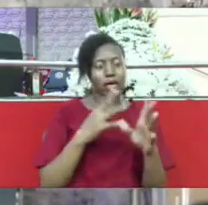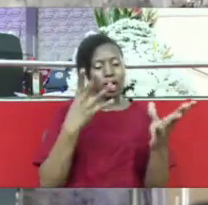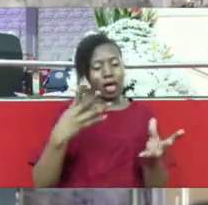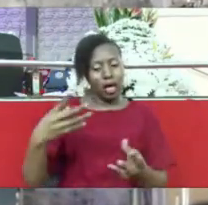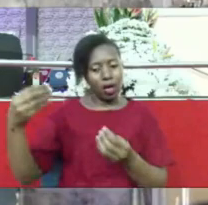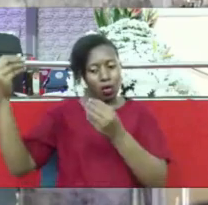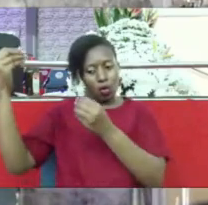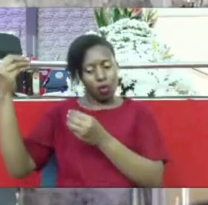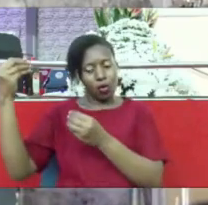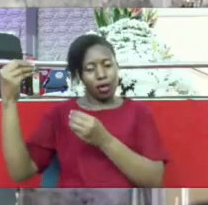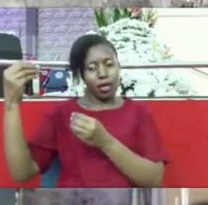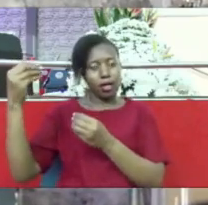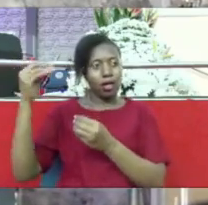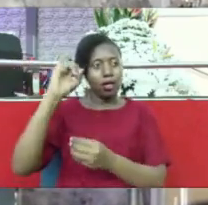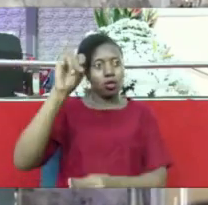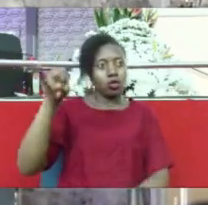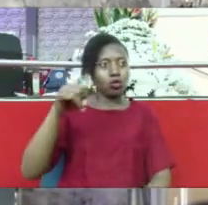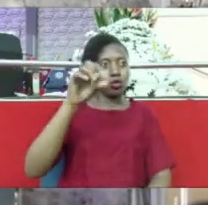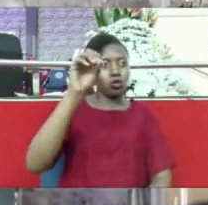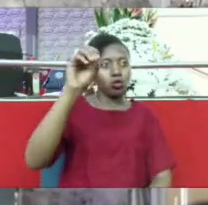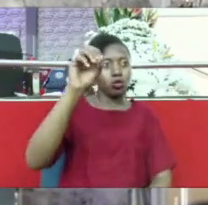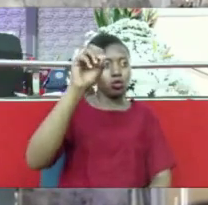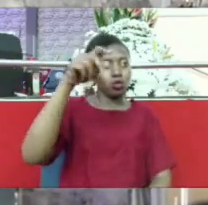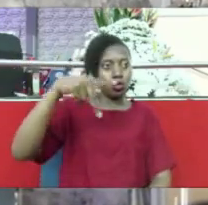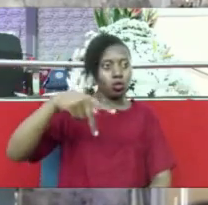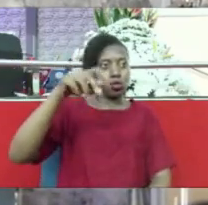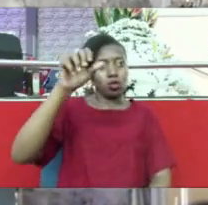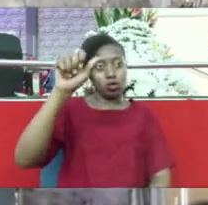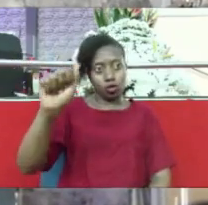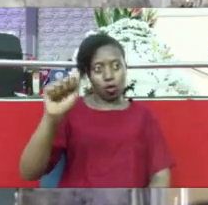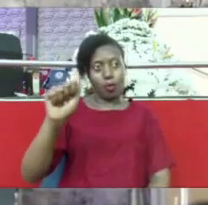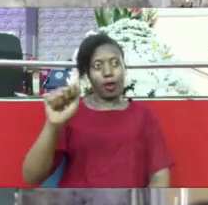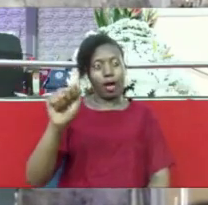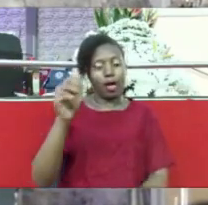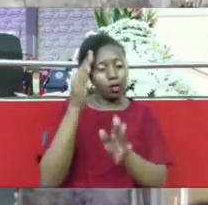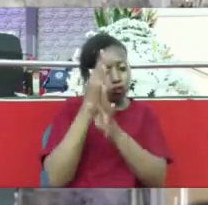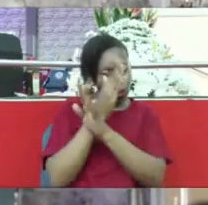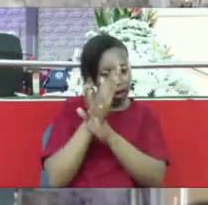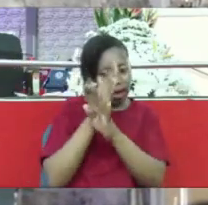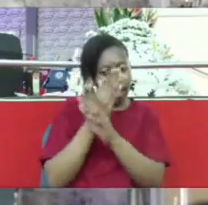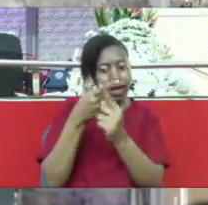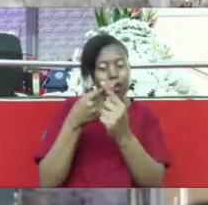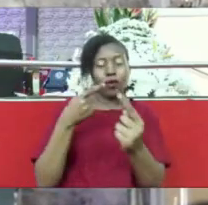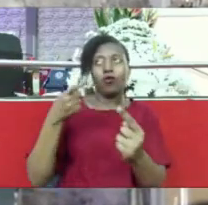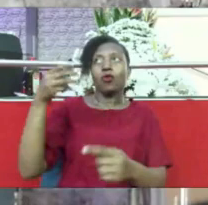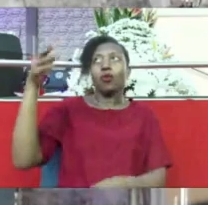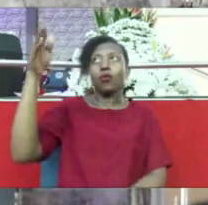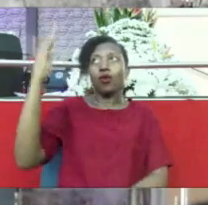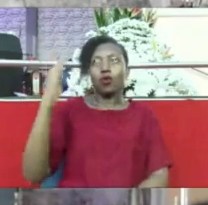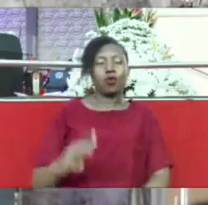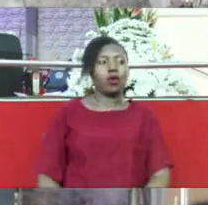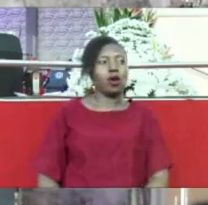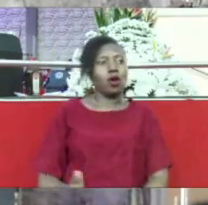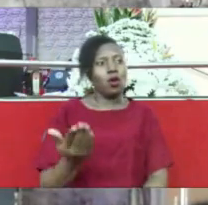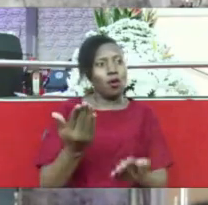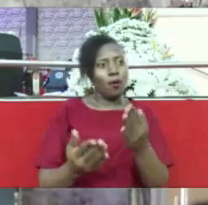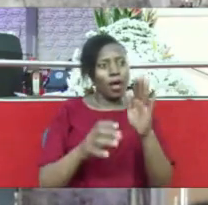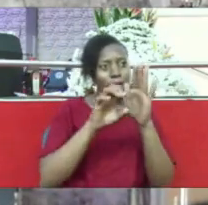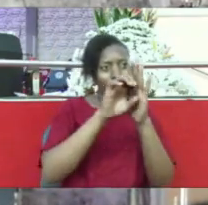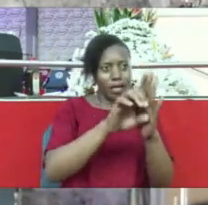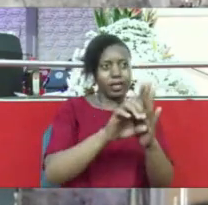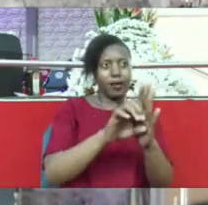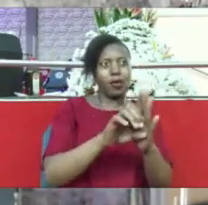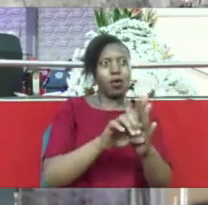pale Yopa. Hiding away from God. Ukikimbia mto kumuondokea Mungu. And like Adam and Eve. Na kama Adam na